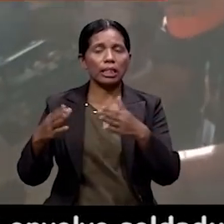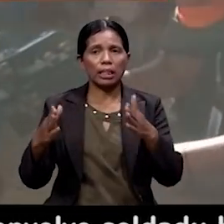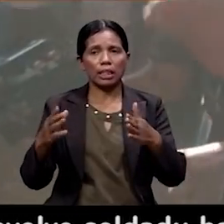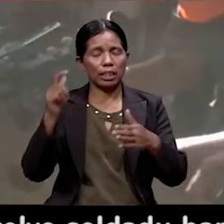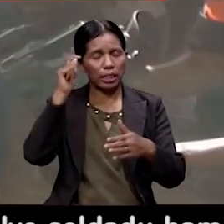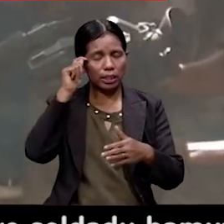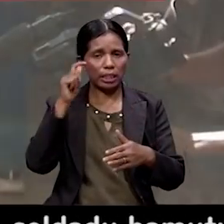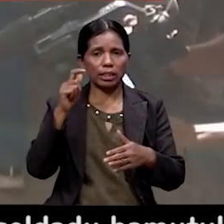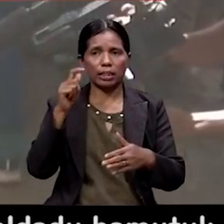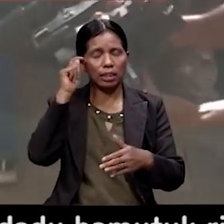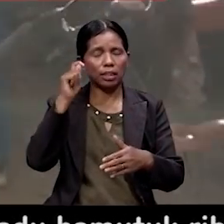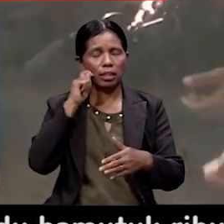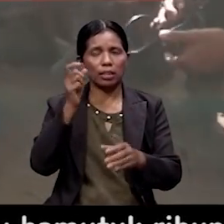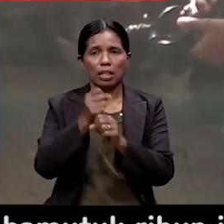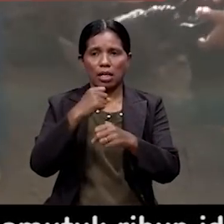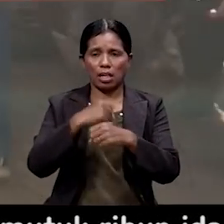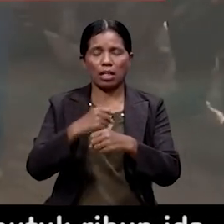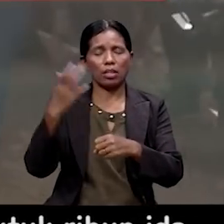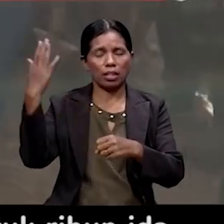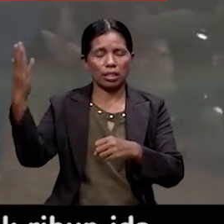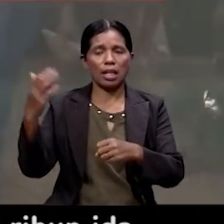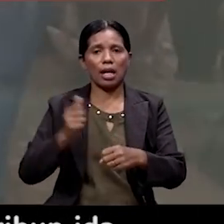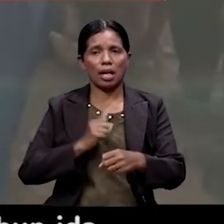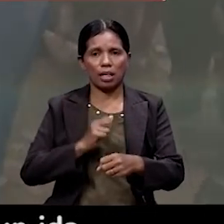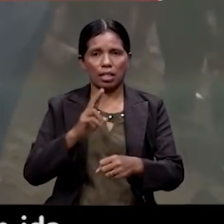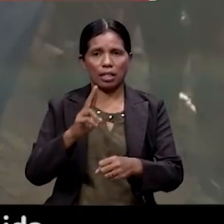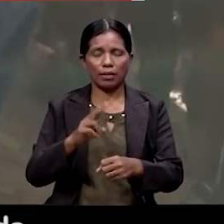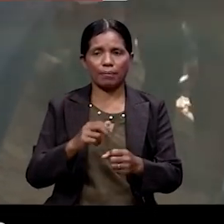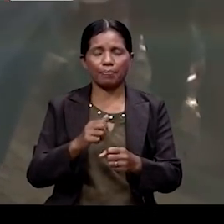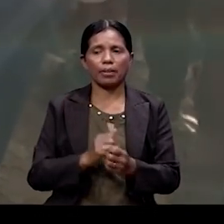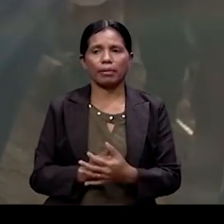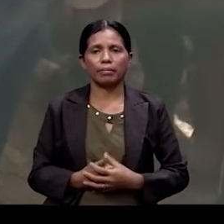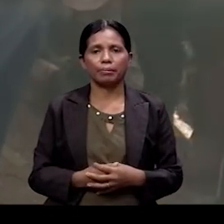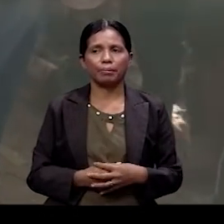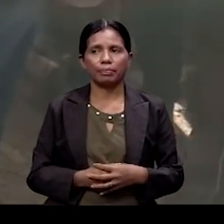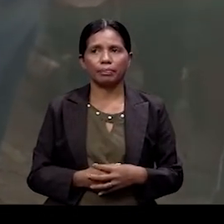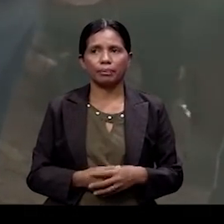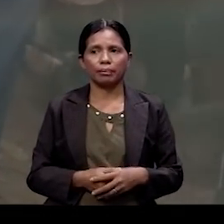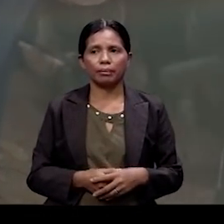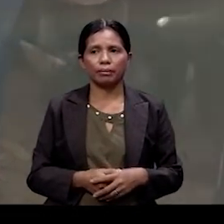na insira husi aldea auhung. Jimmy Fernandez, Osvaldo Amaral, GMN.